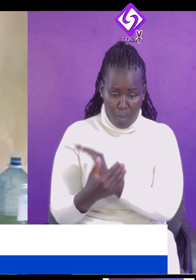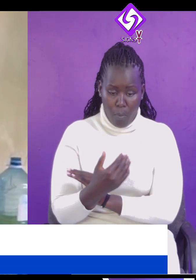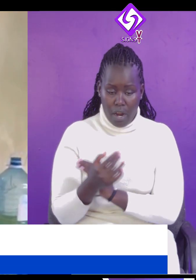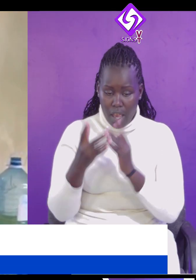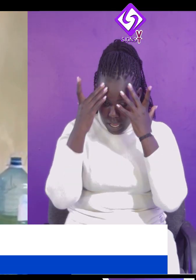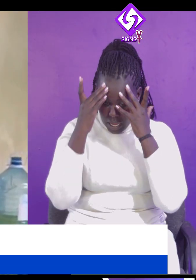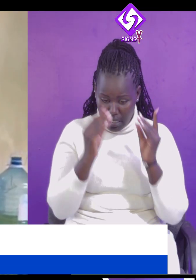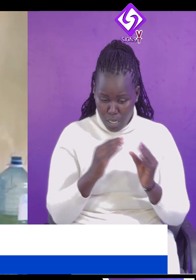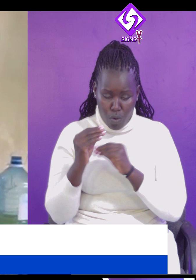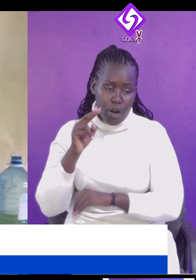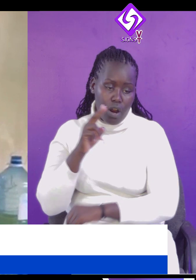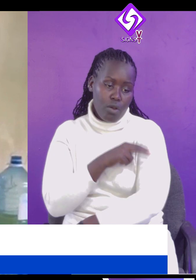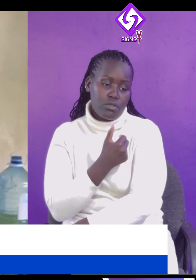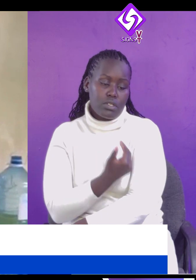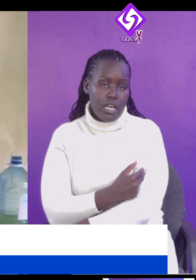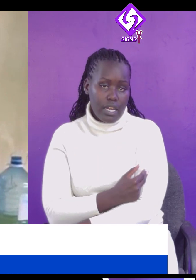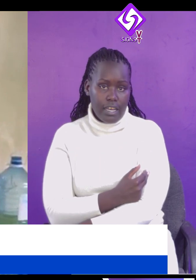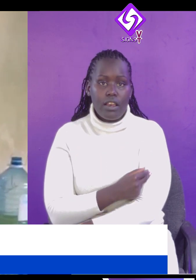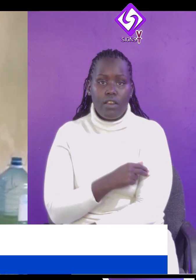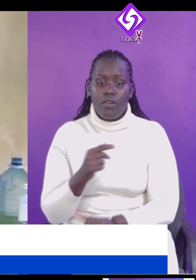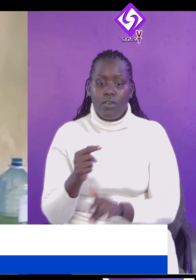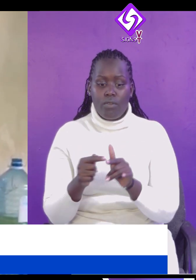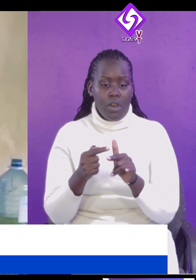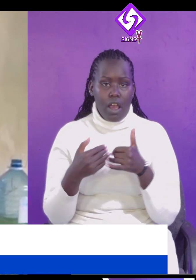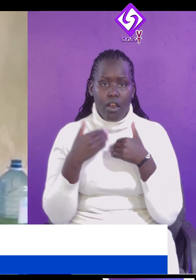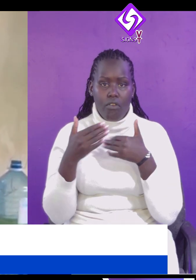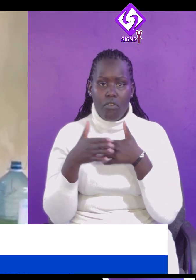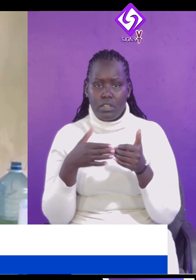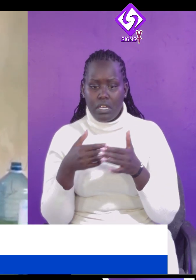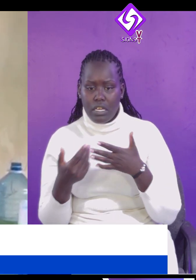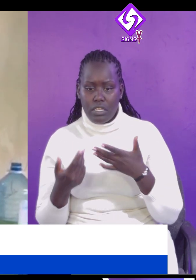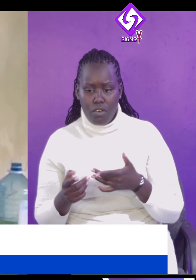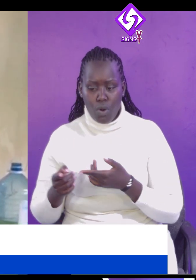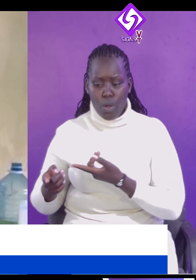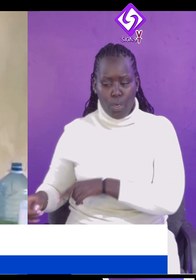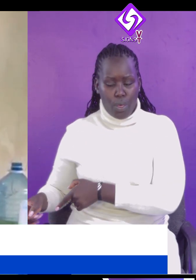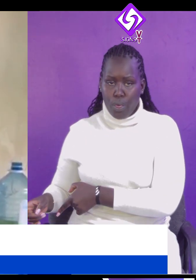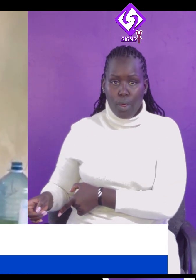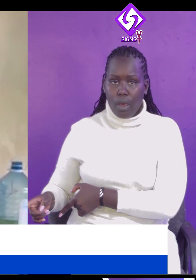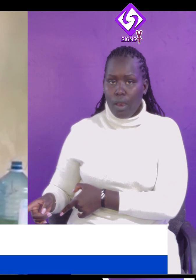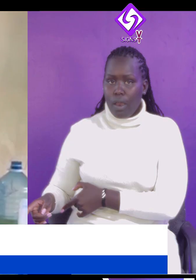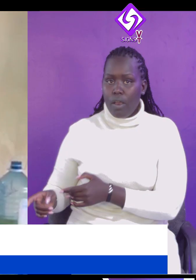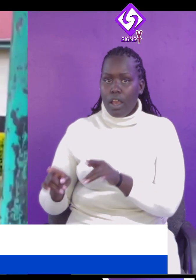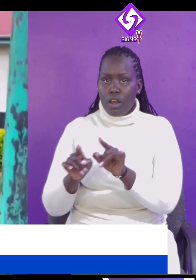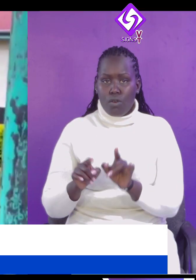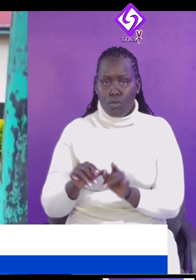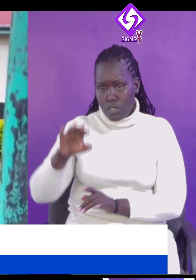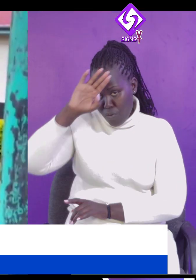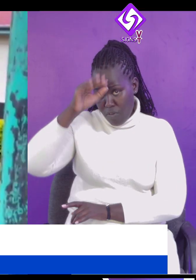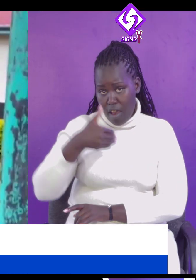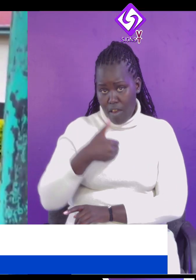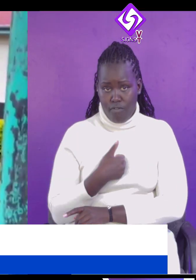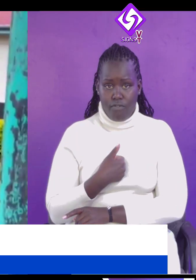kumleta hospitali. Alikuwa na signs za kuharisha, na hiyo joto ndo alikuwa nayo. So